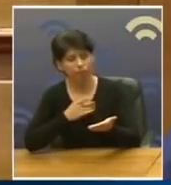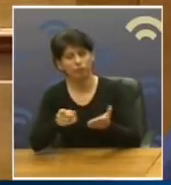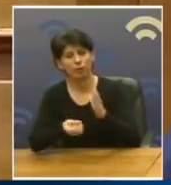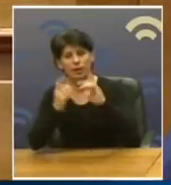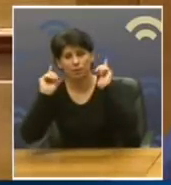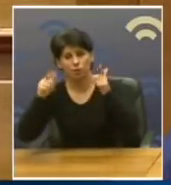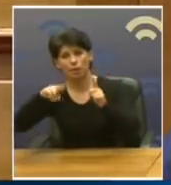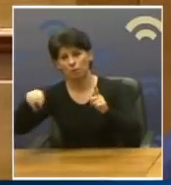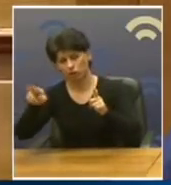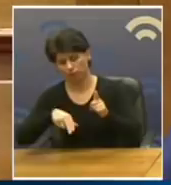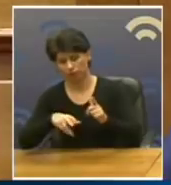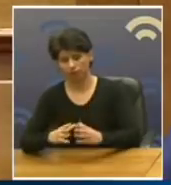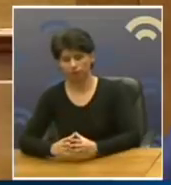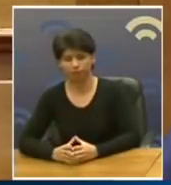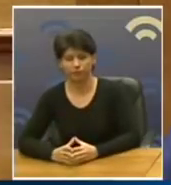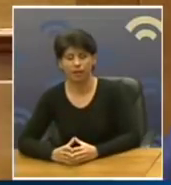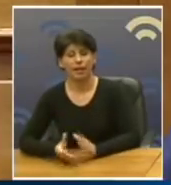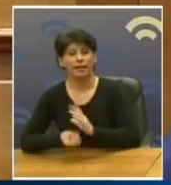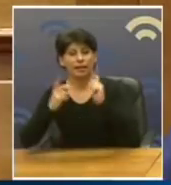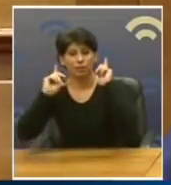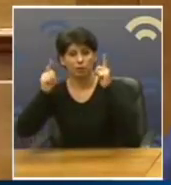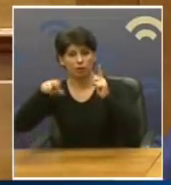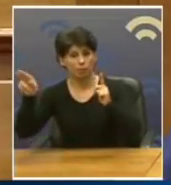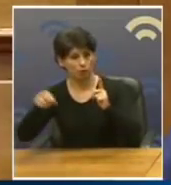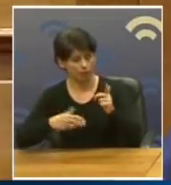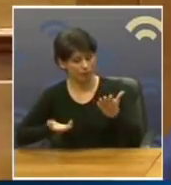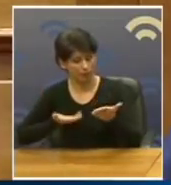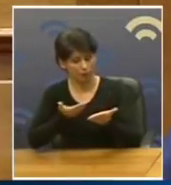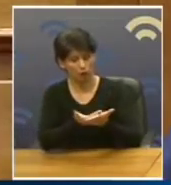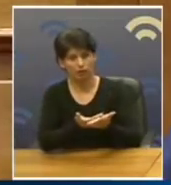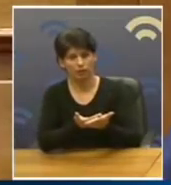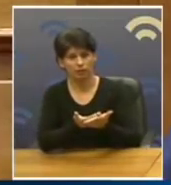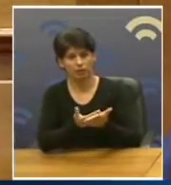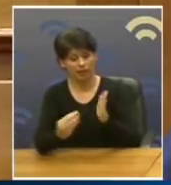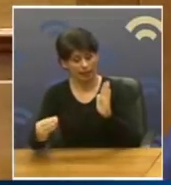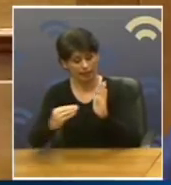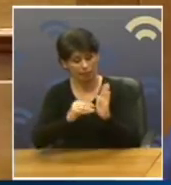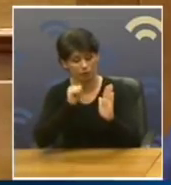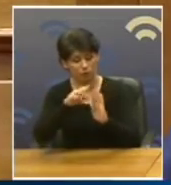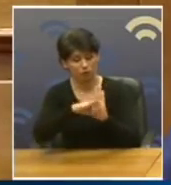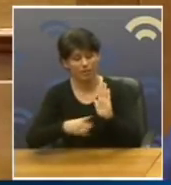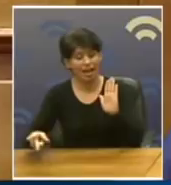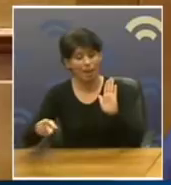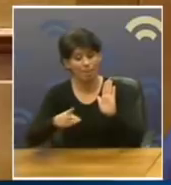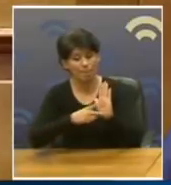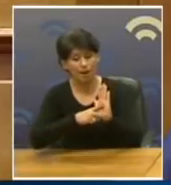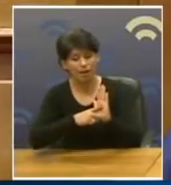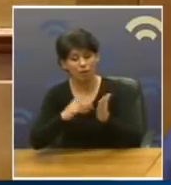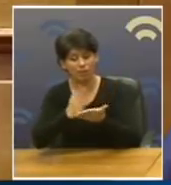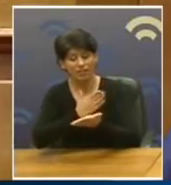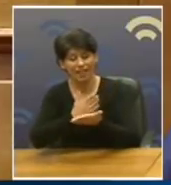Δημοκρατία απορρίπτει. Η Νέα Δημοκρατία απορρίπτει την πρόταση να μπει στο Σύνταγμα η απαγόρευση